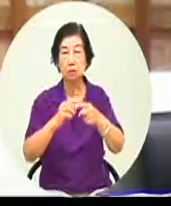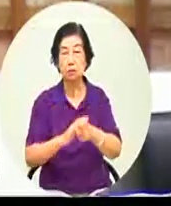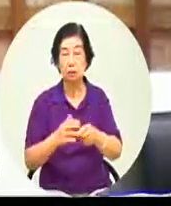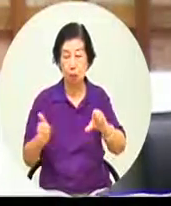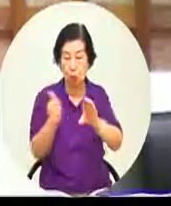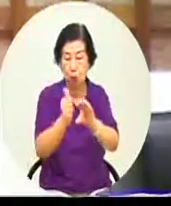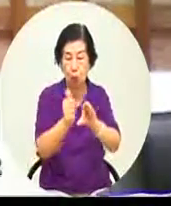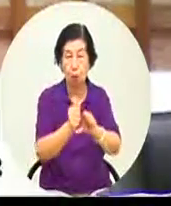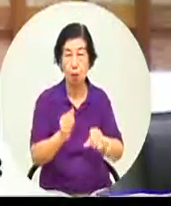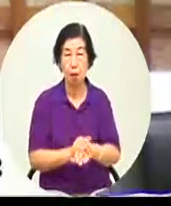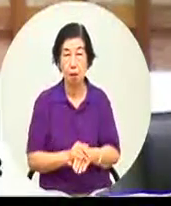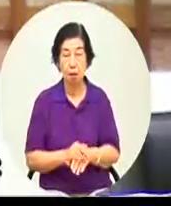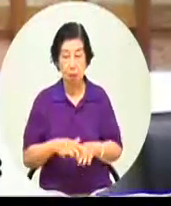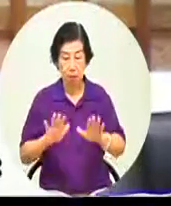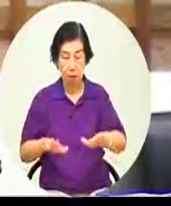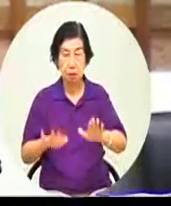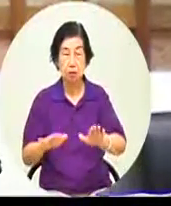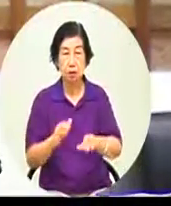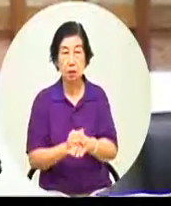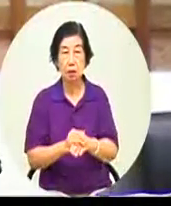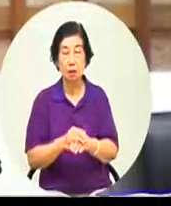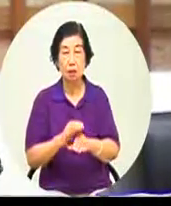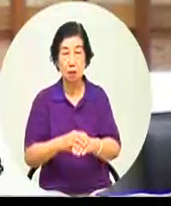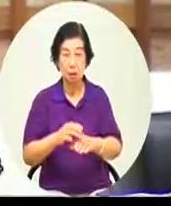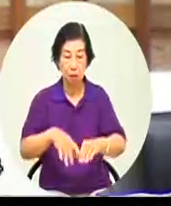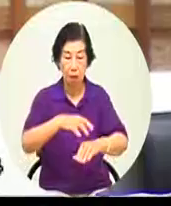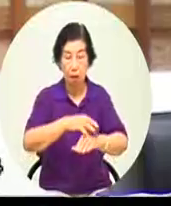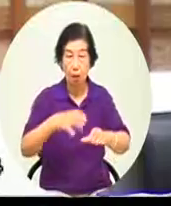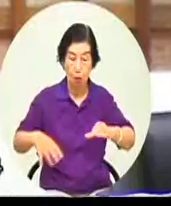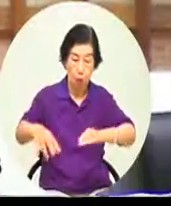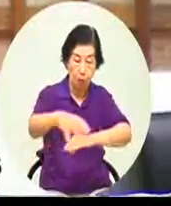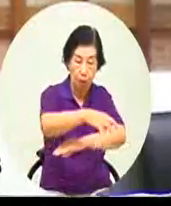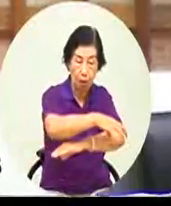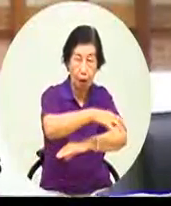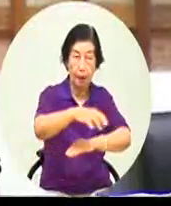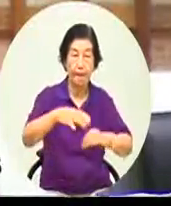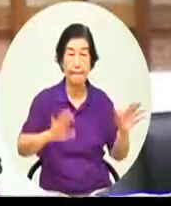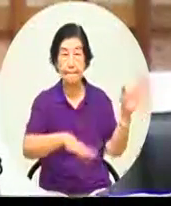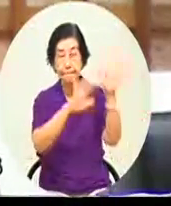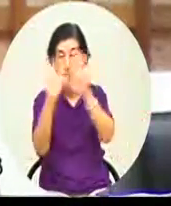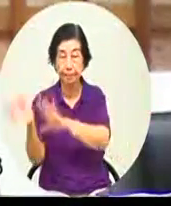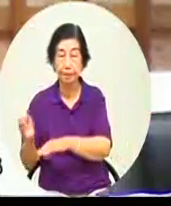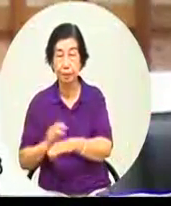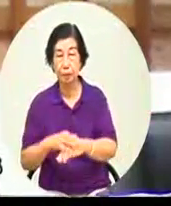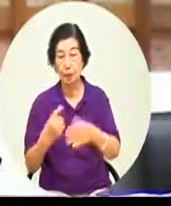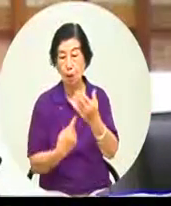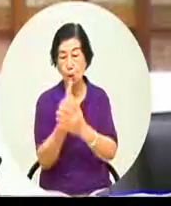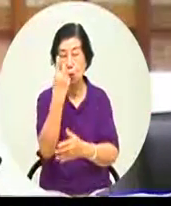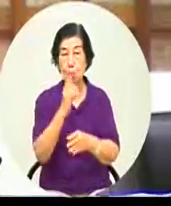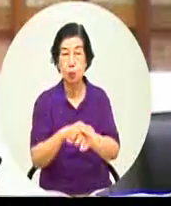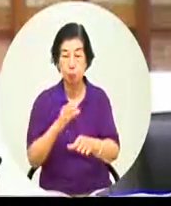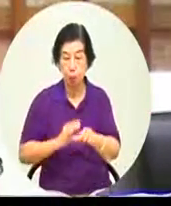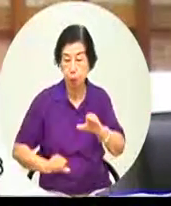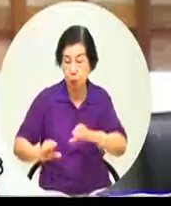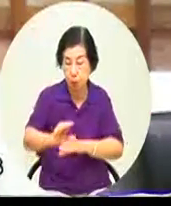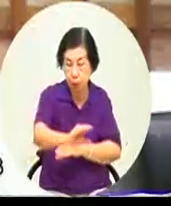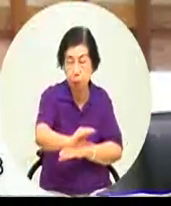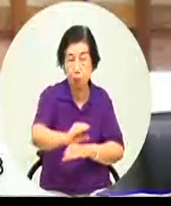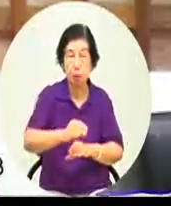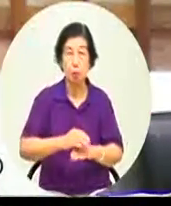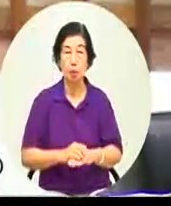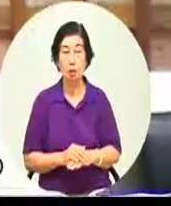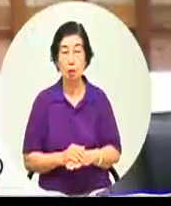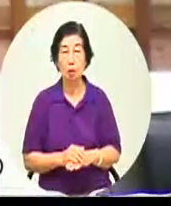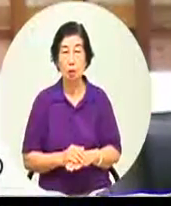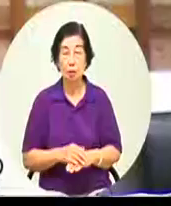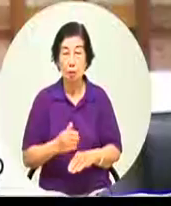个现有的一个环状当中，你等于说来讲单向这样子环状，那是否达到